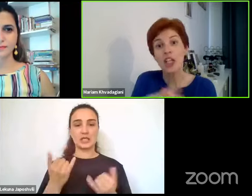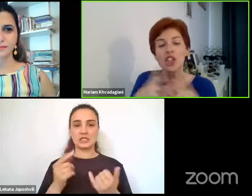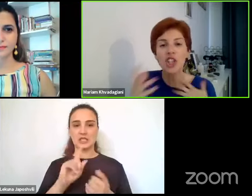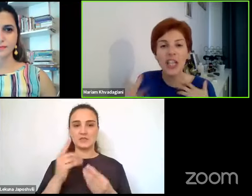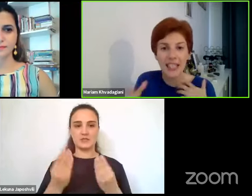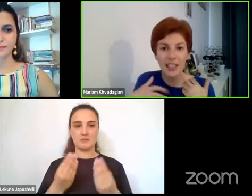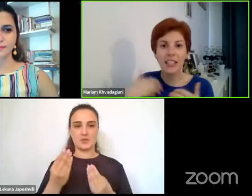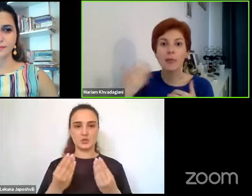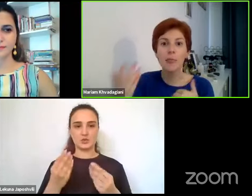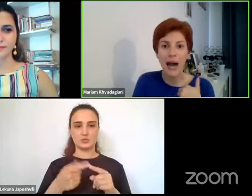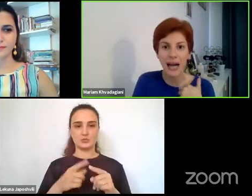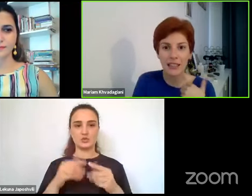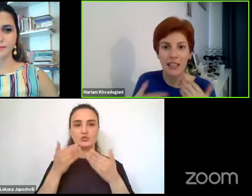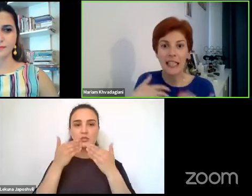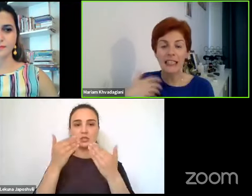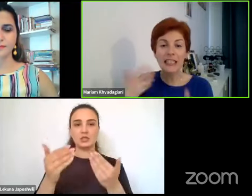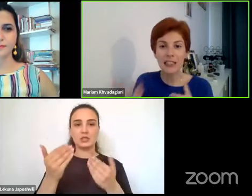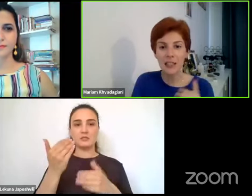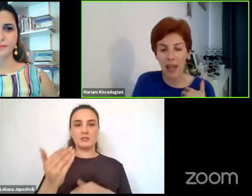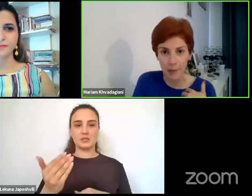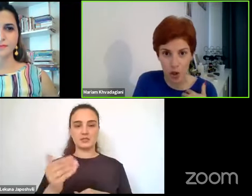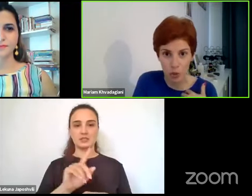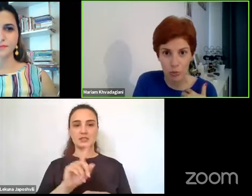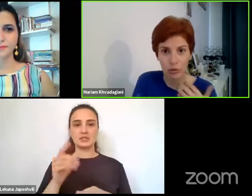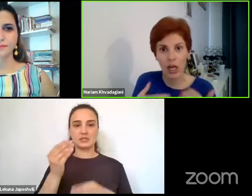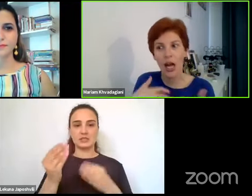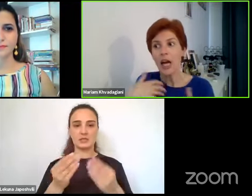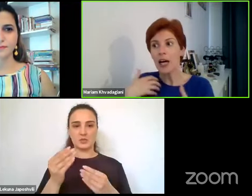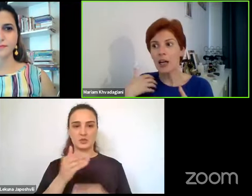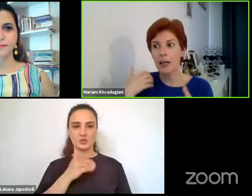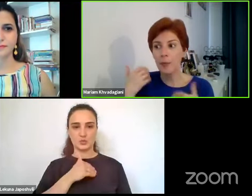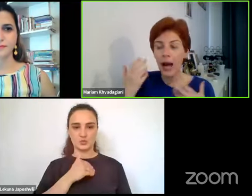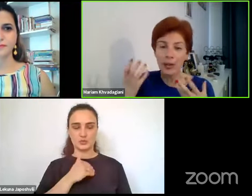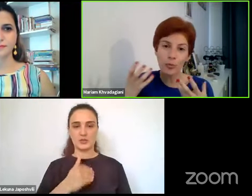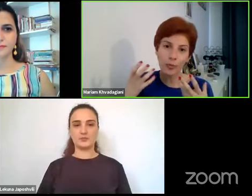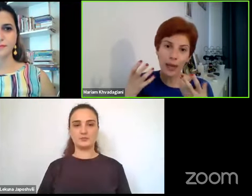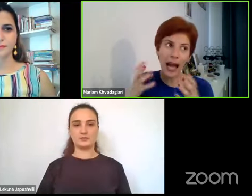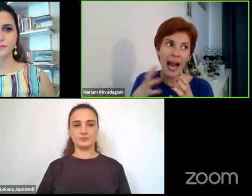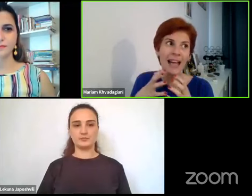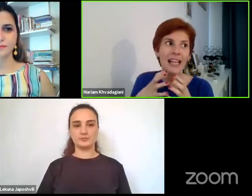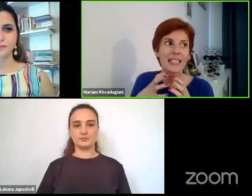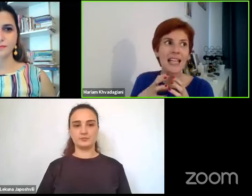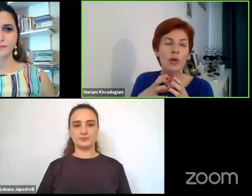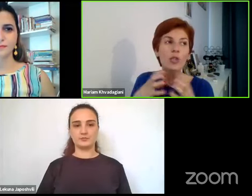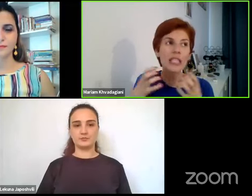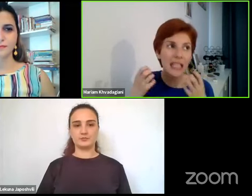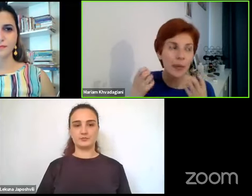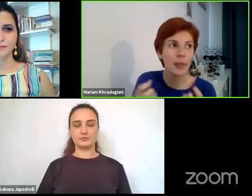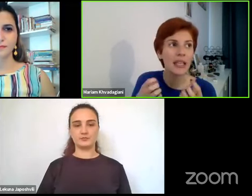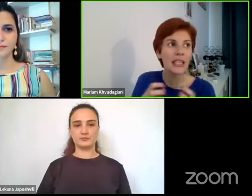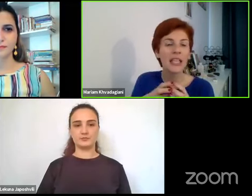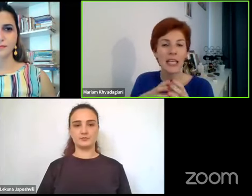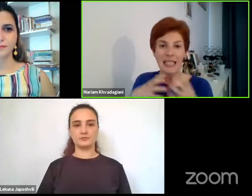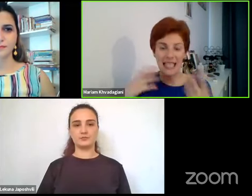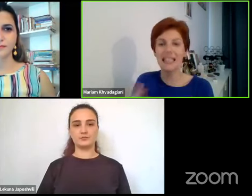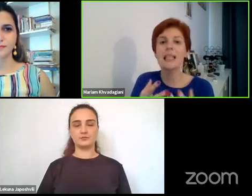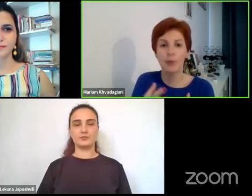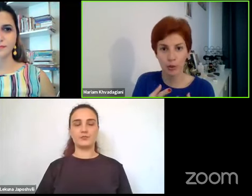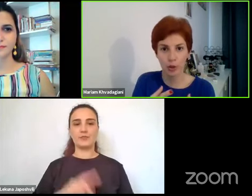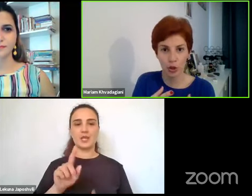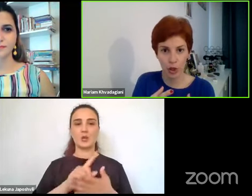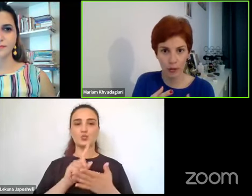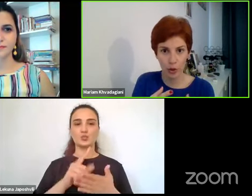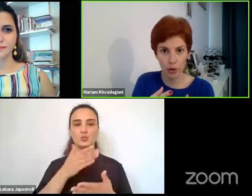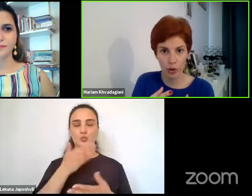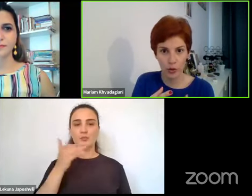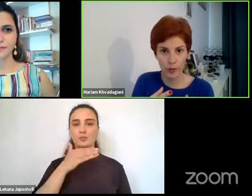თამაშობთ, ხო? შეეკითხეთ მას, რისი თამაში უნდა, ანუ არ არის აუცილებელი ძალიან